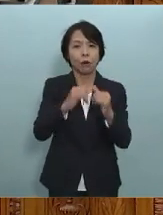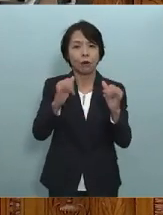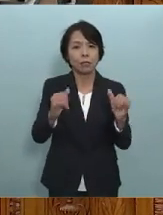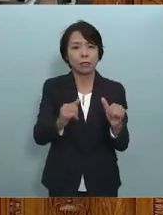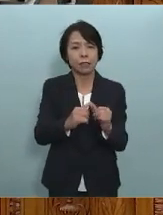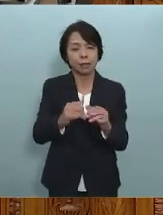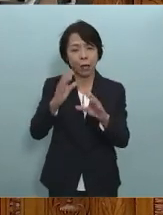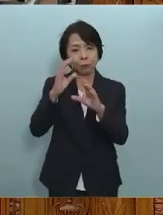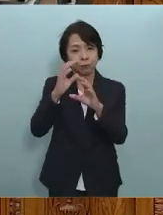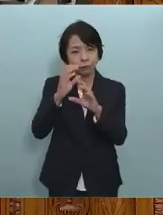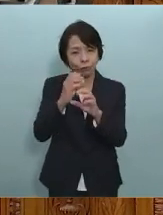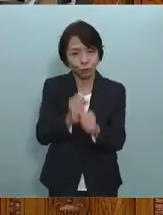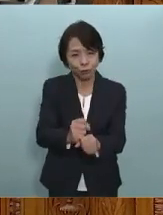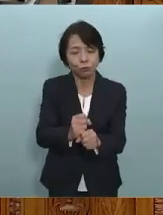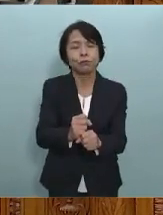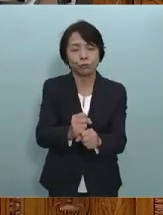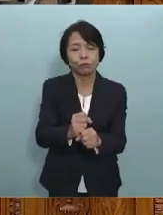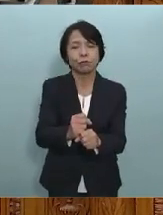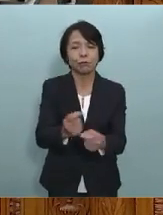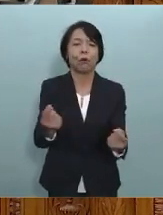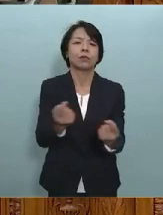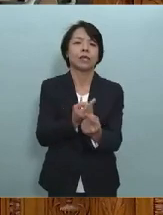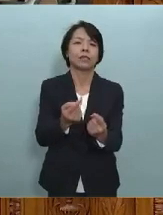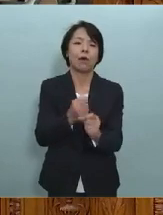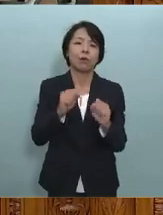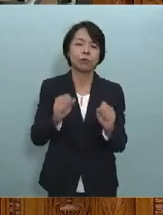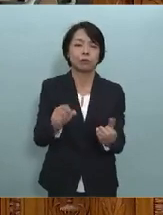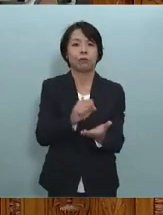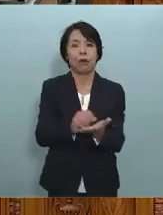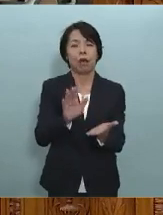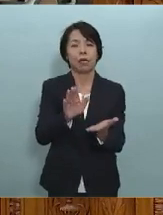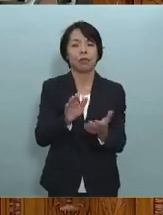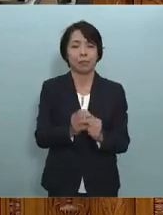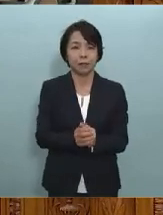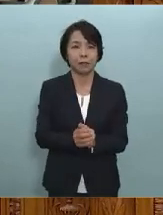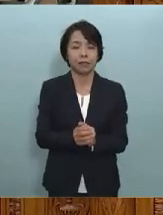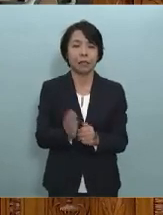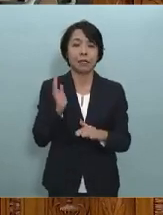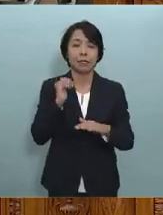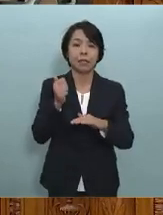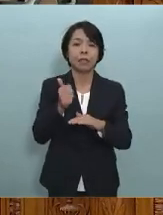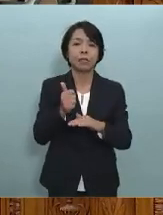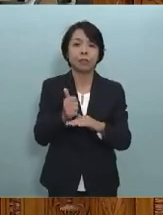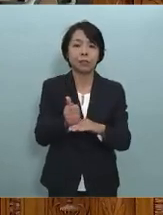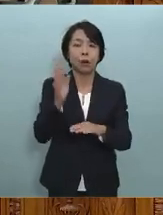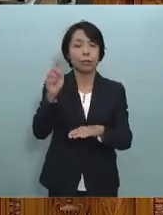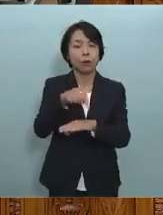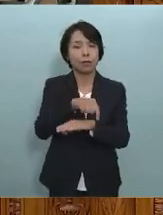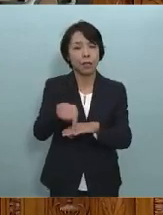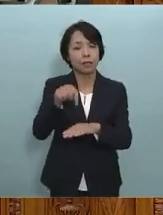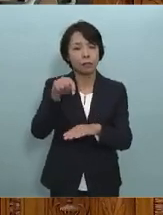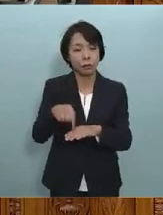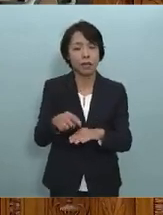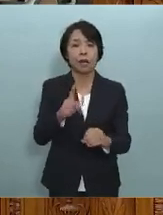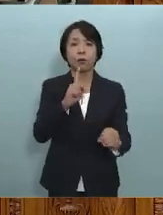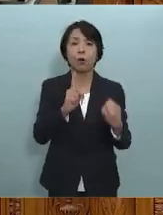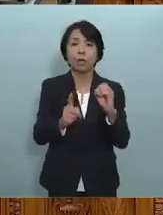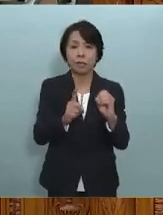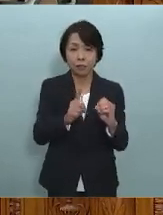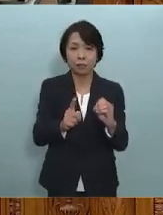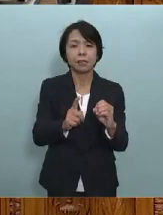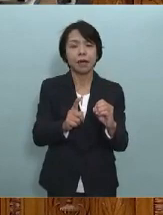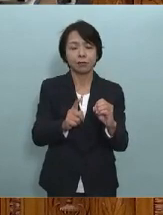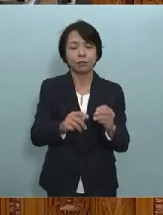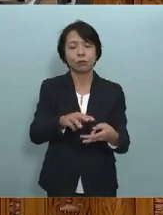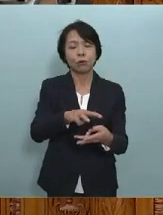過度の集中を是正しとなっています総理の目玉政策であるデジタル田園都市